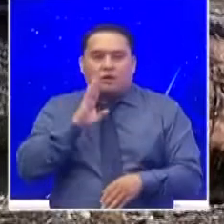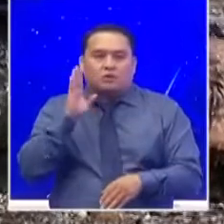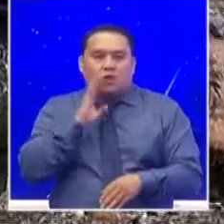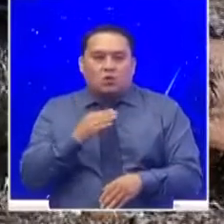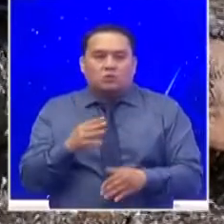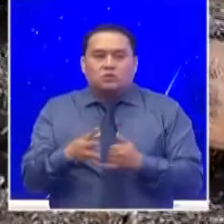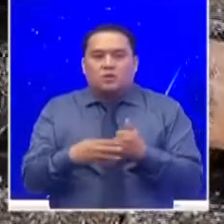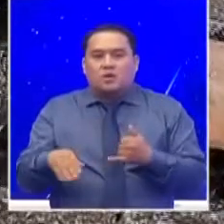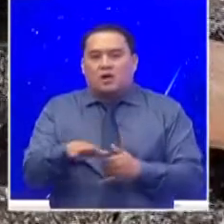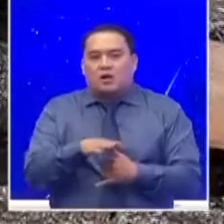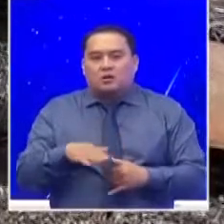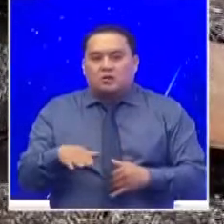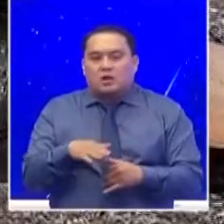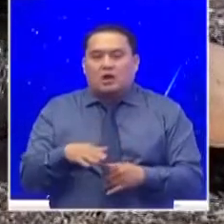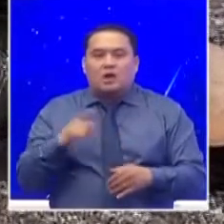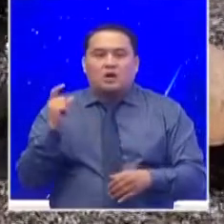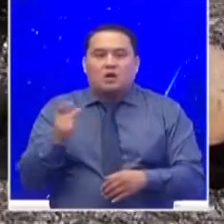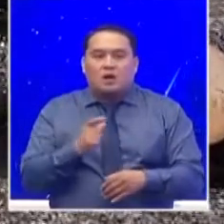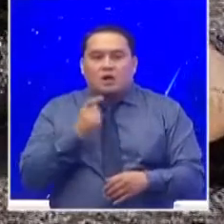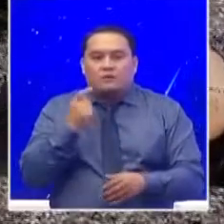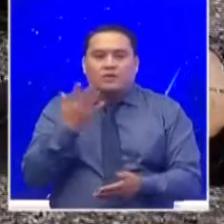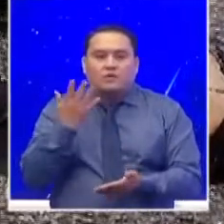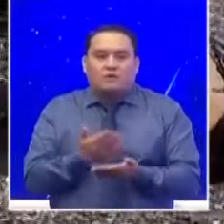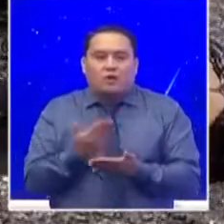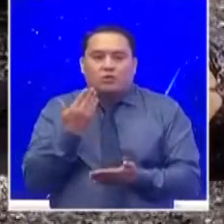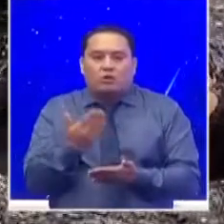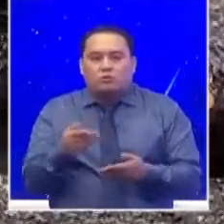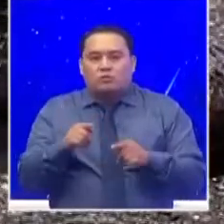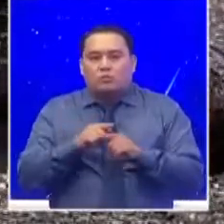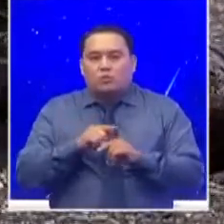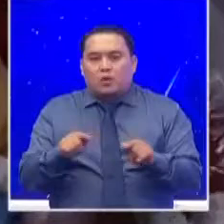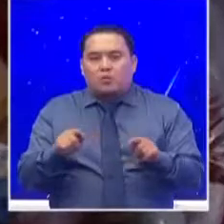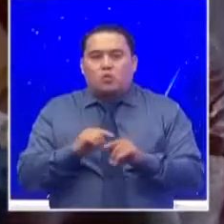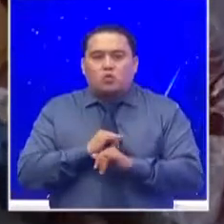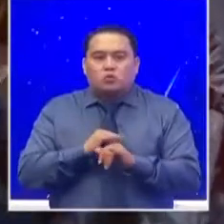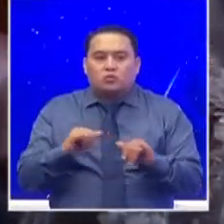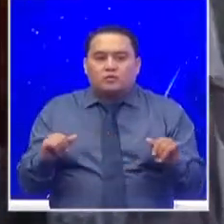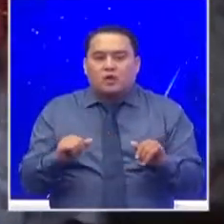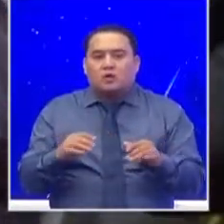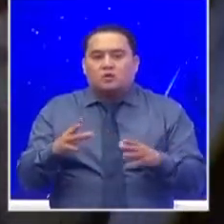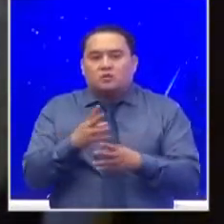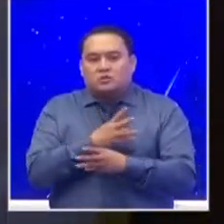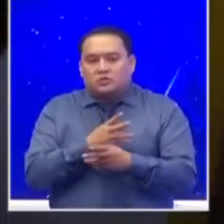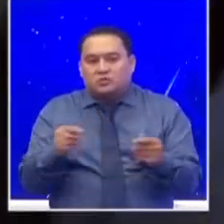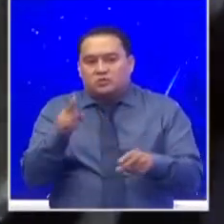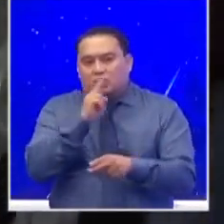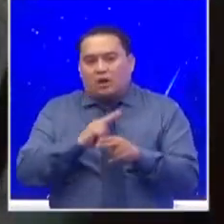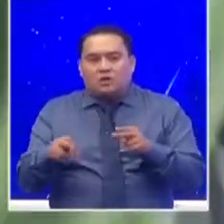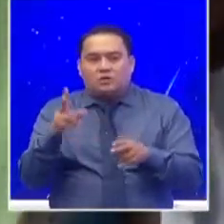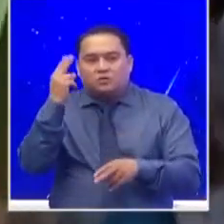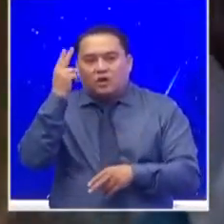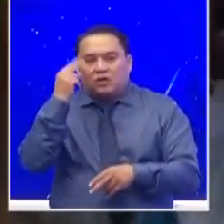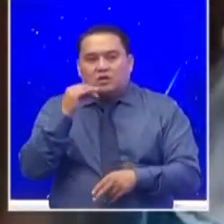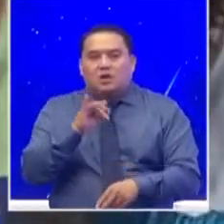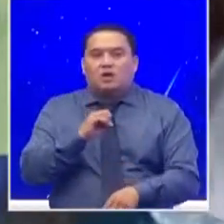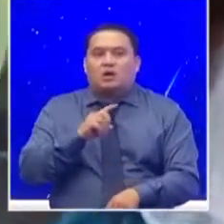оболочка Земли находится на грани экологической катастрофы. Популяции некоторых видов животных почти исчезли, а численность коралловых